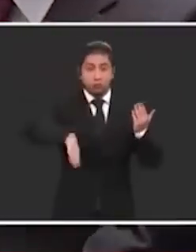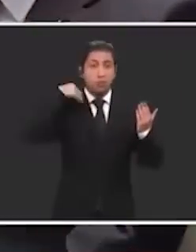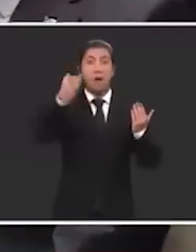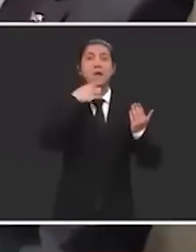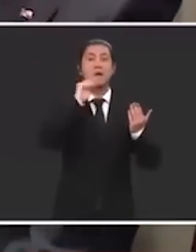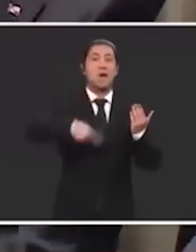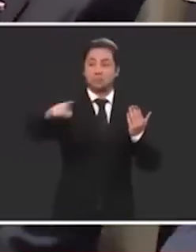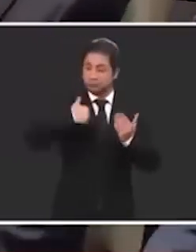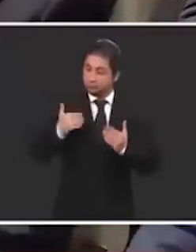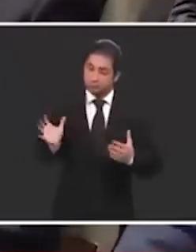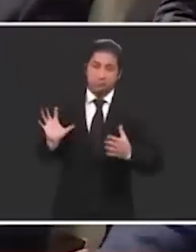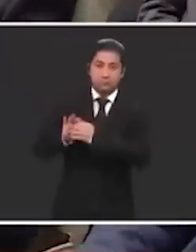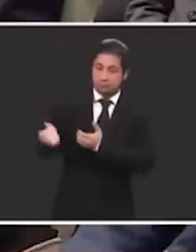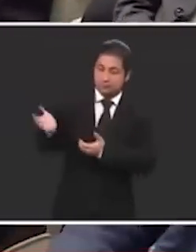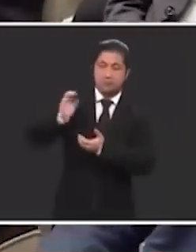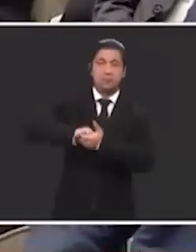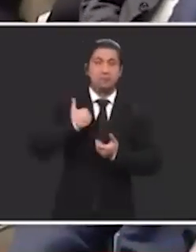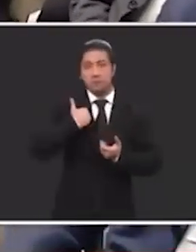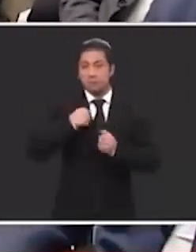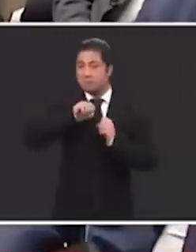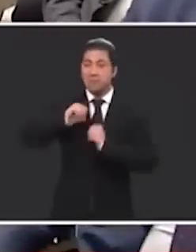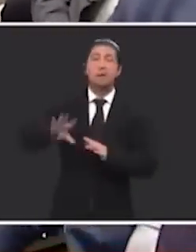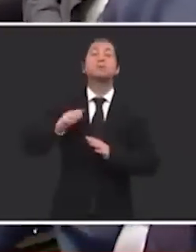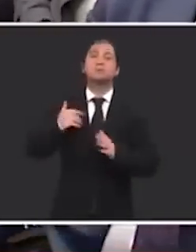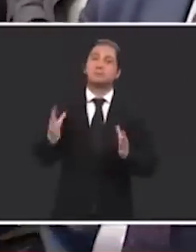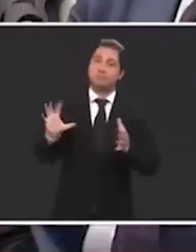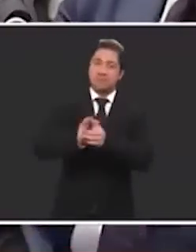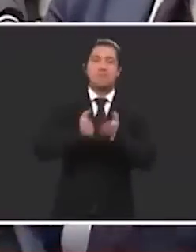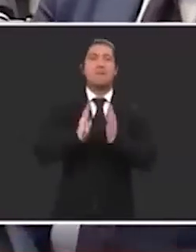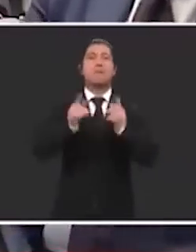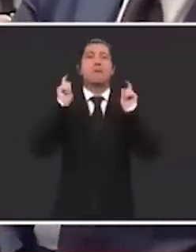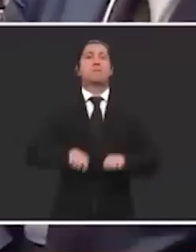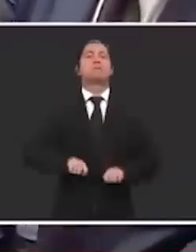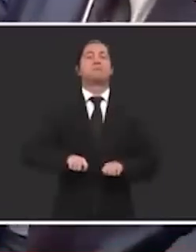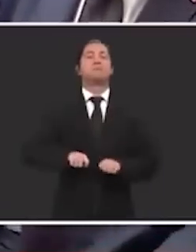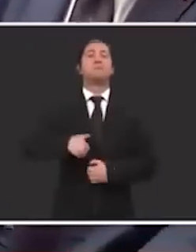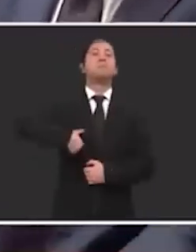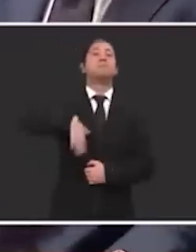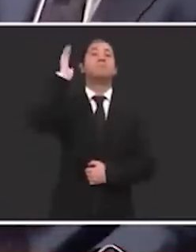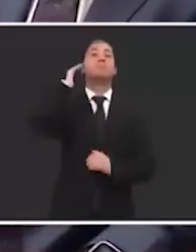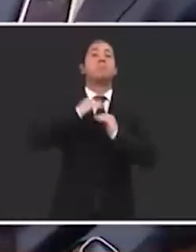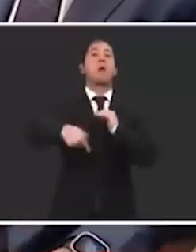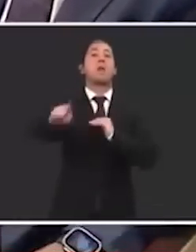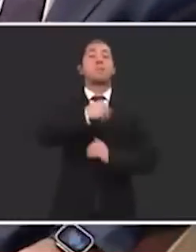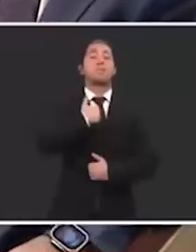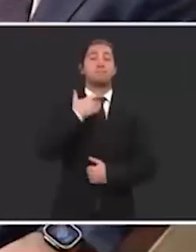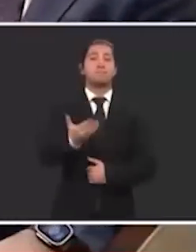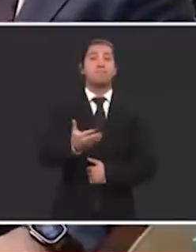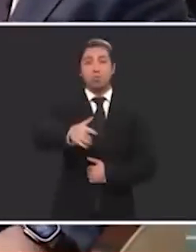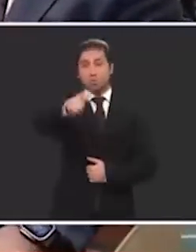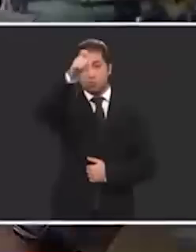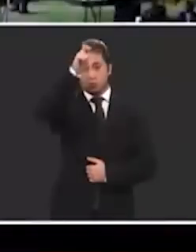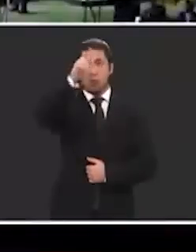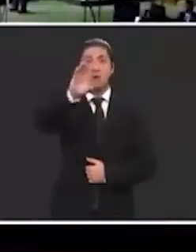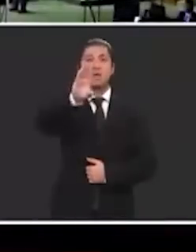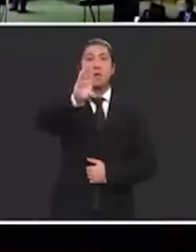gençlerin yoldaşlığından ayrılmayacağız. Aziz milletim, Türk demokrasisinin